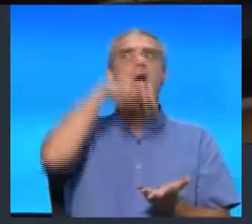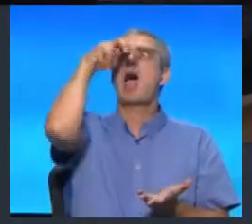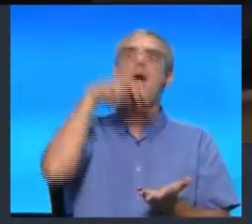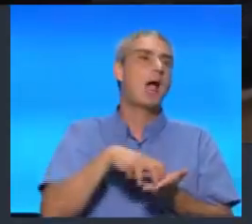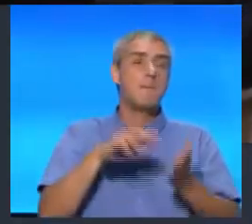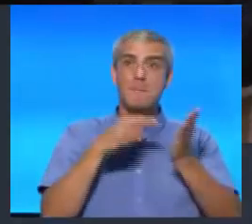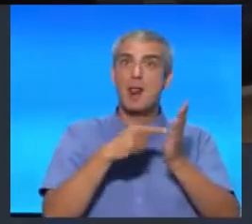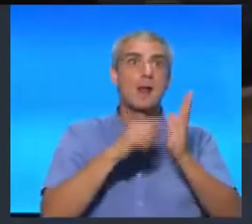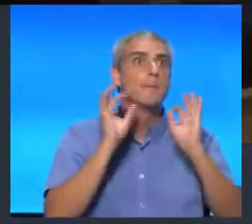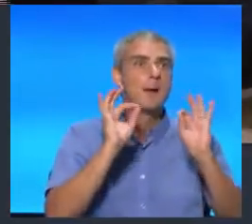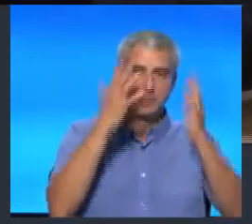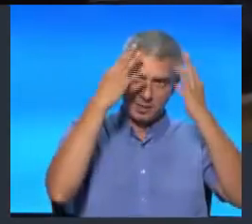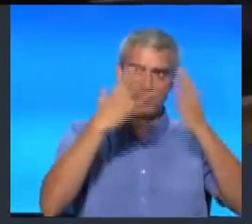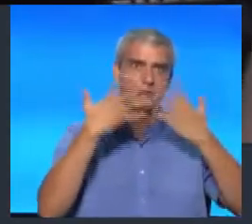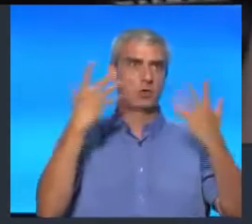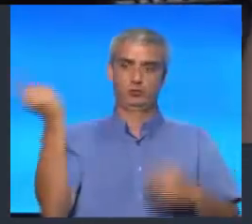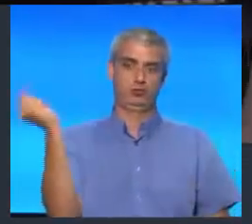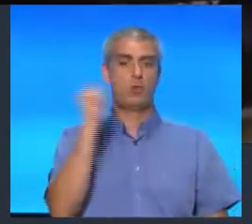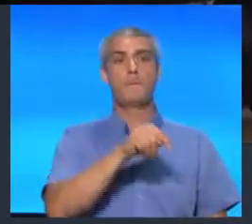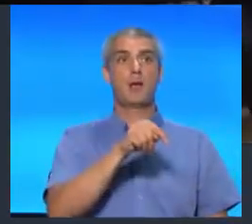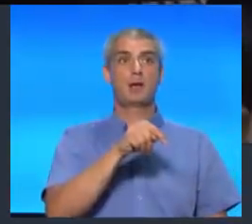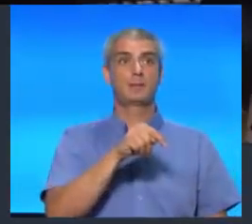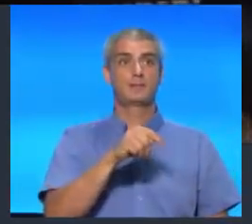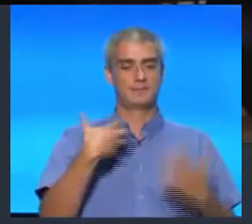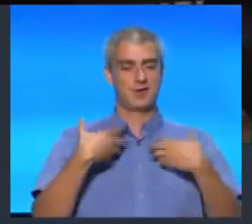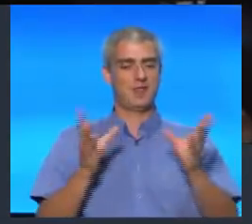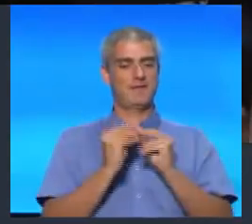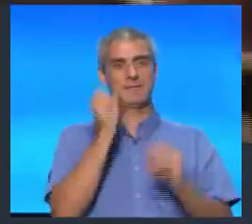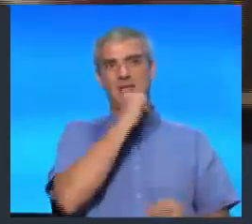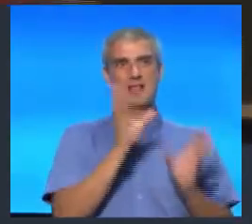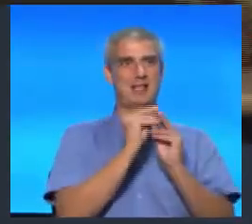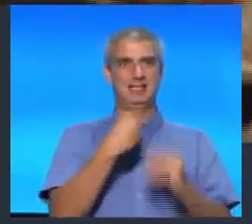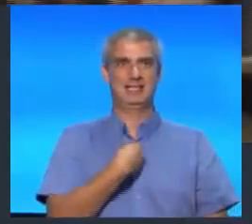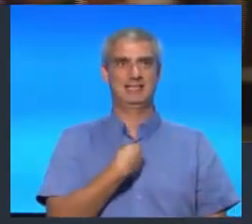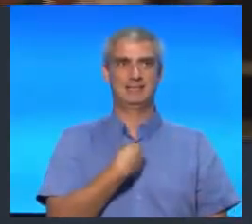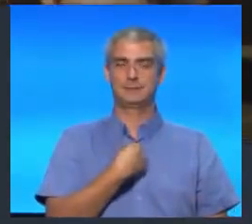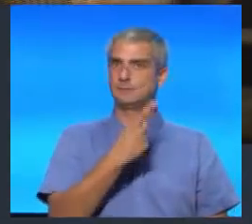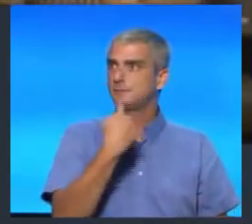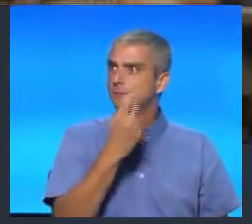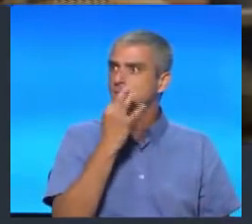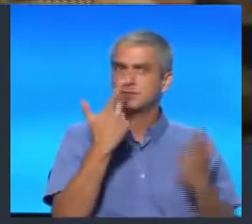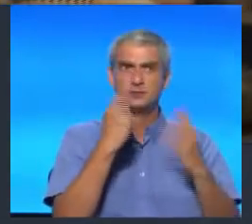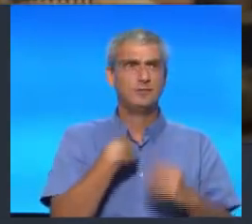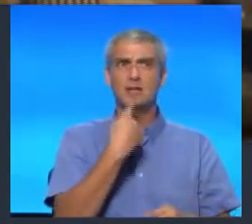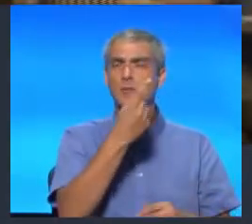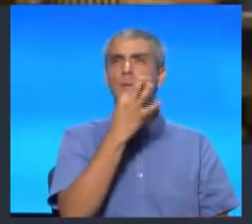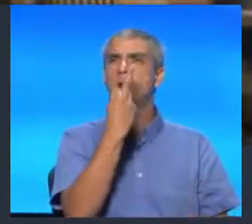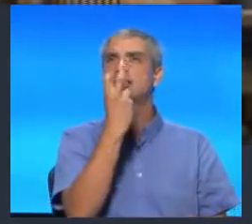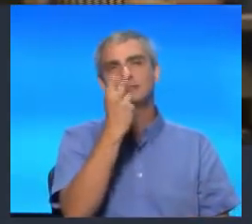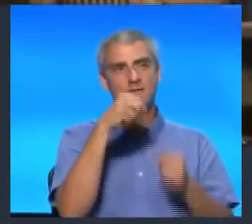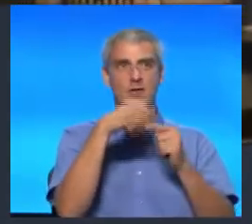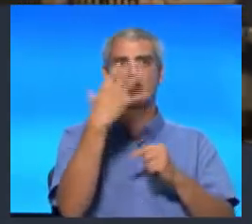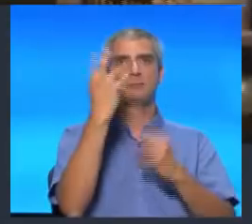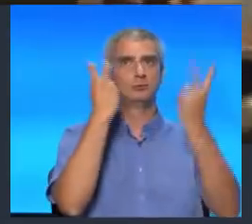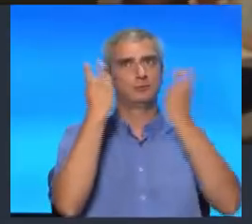באמת זה כבוד גדול שהוא בא להופיע איתי ולשיר איתי. היא אומרת שהיא בת 70, אני אומר לך שהיא בת 20 פלוס 50 שנות